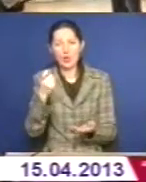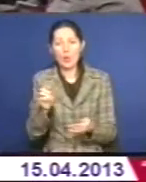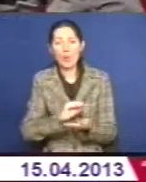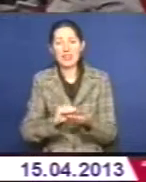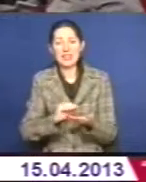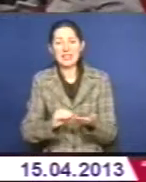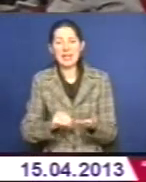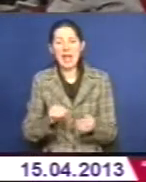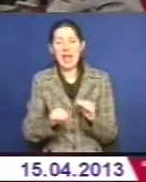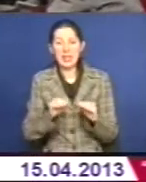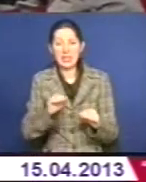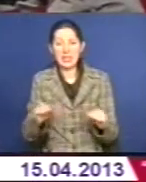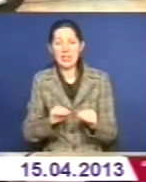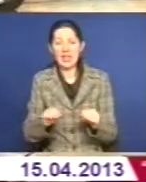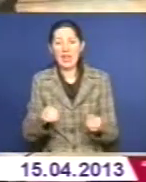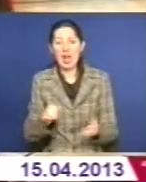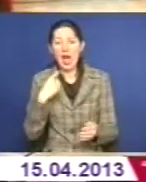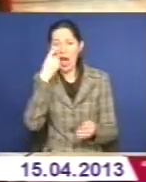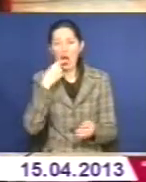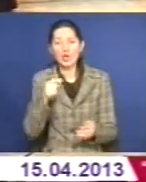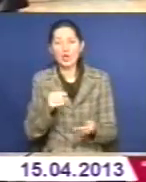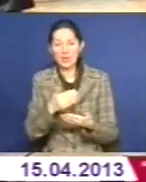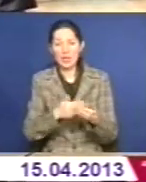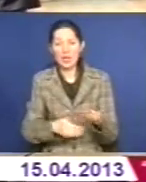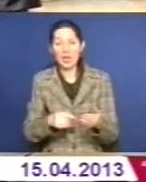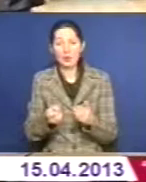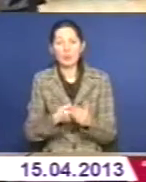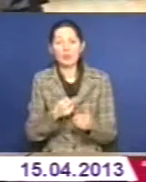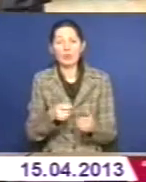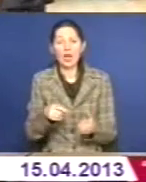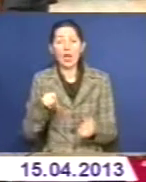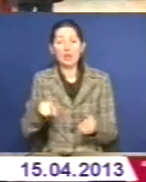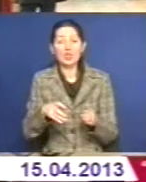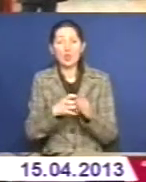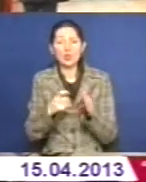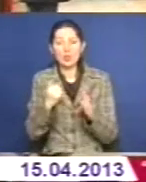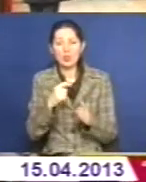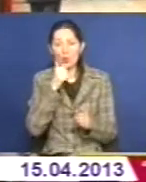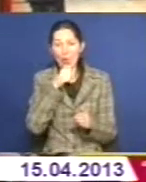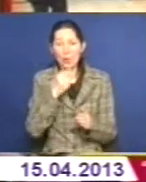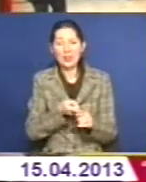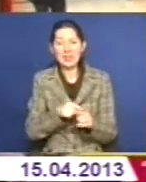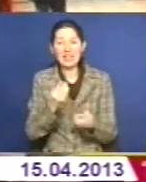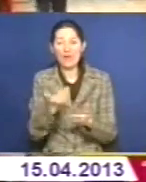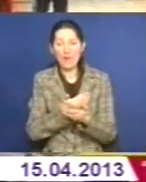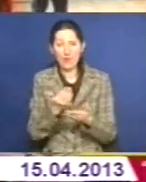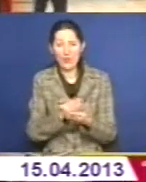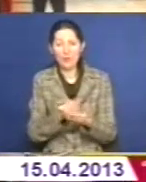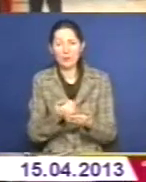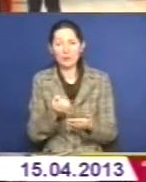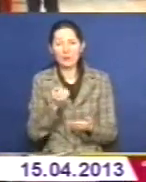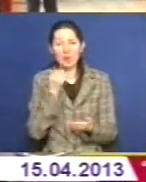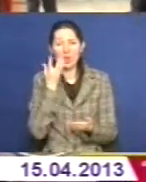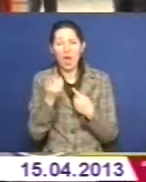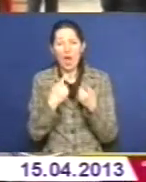і дослідження Тарас Бабенчук. Активна праця від листопада 2011 року. І цей фільм, власне, якщо